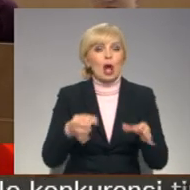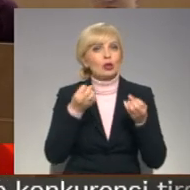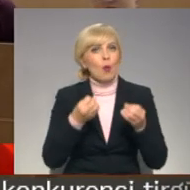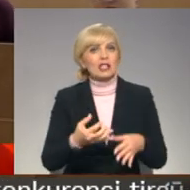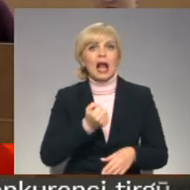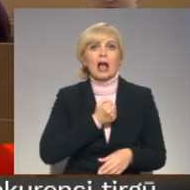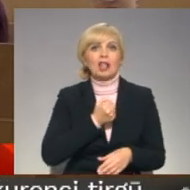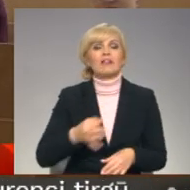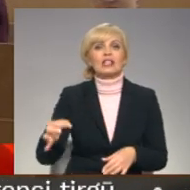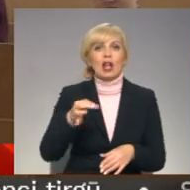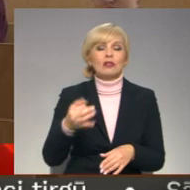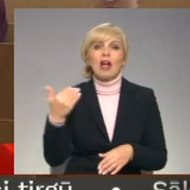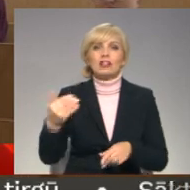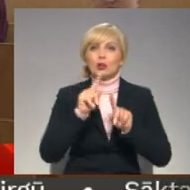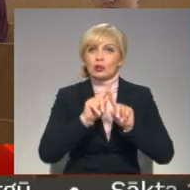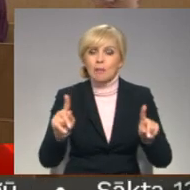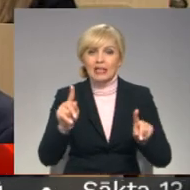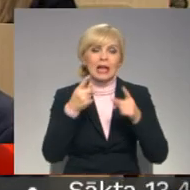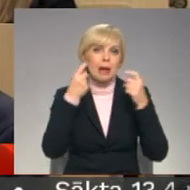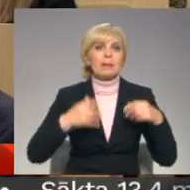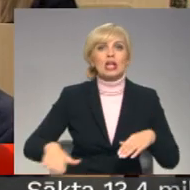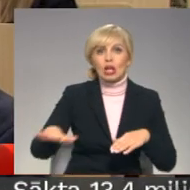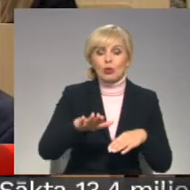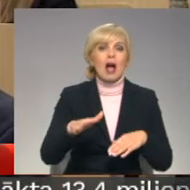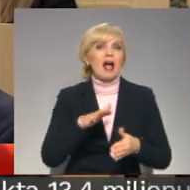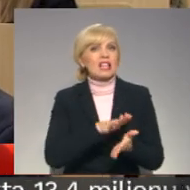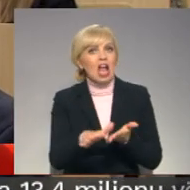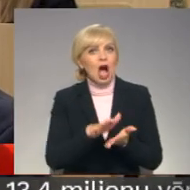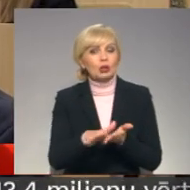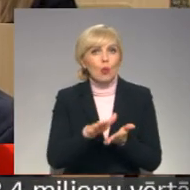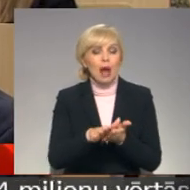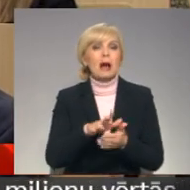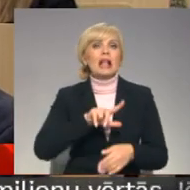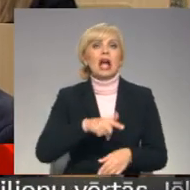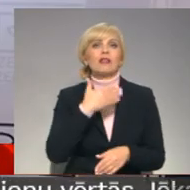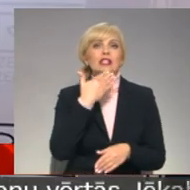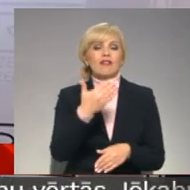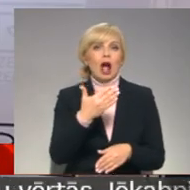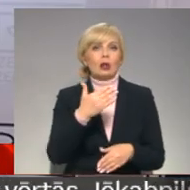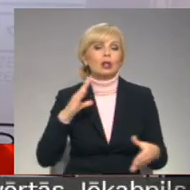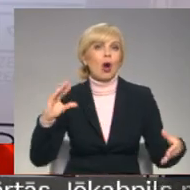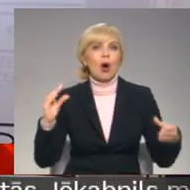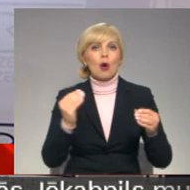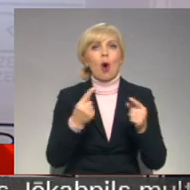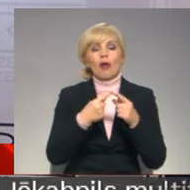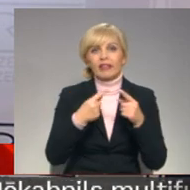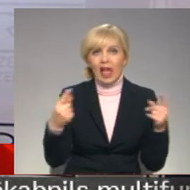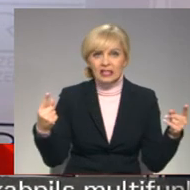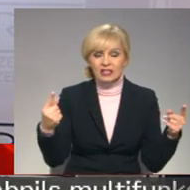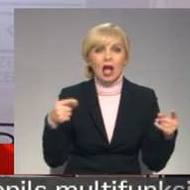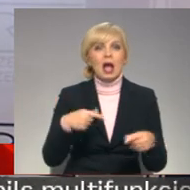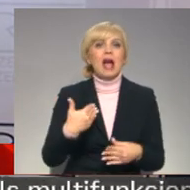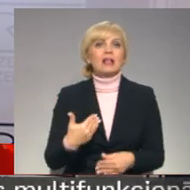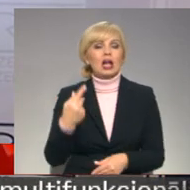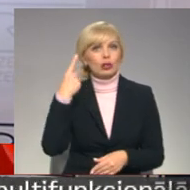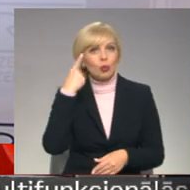noskaidrotu Latgales reģiona specifiku mēdīju vides un to lietojuma, kā arī translācijas valodu kontekstā. Mēs